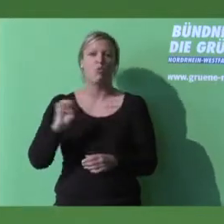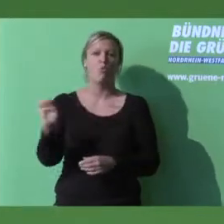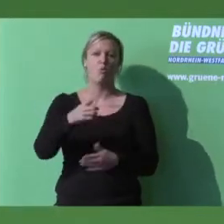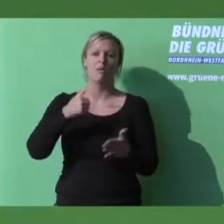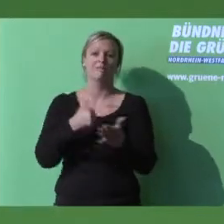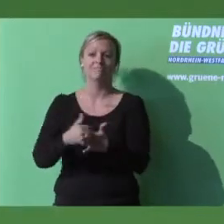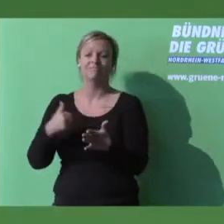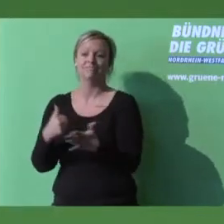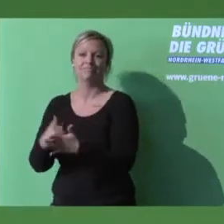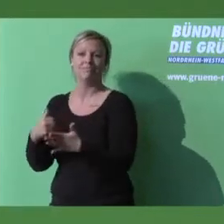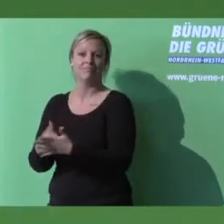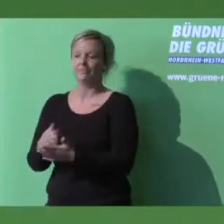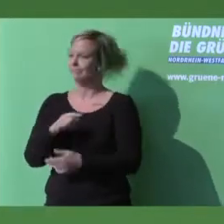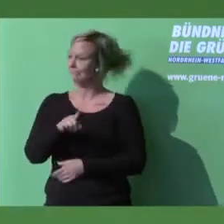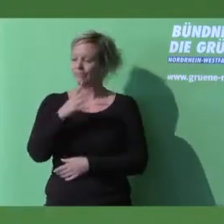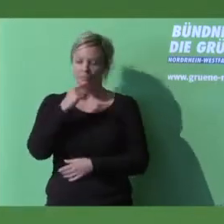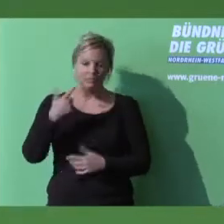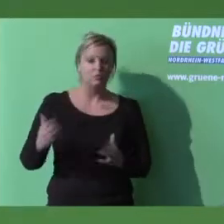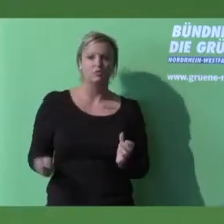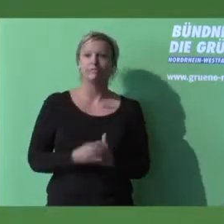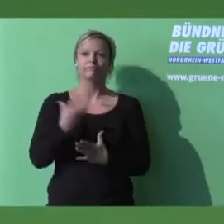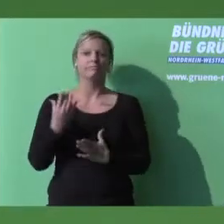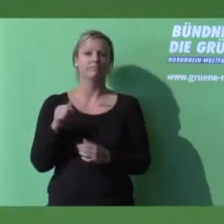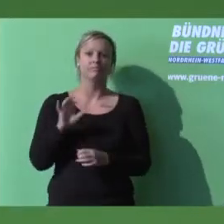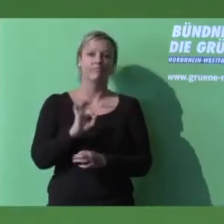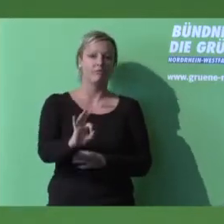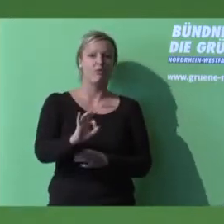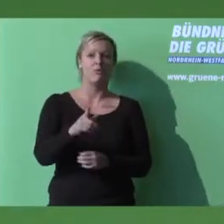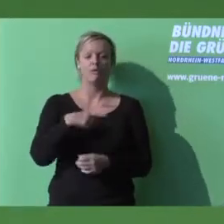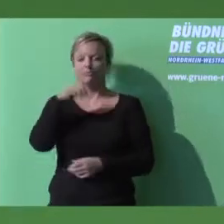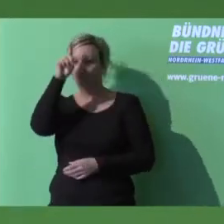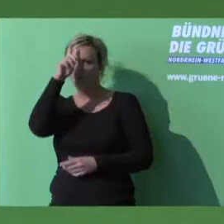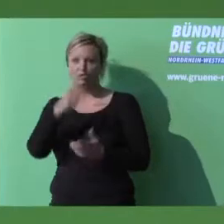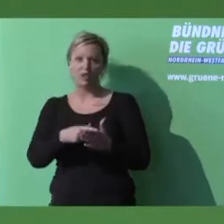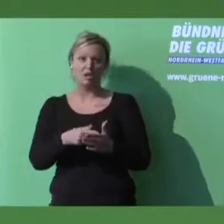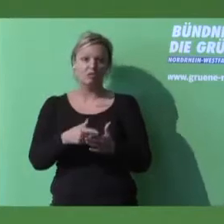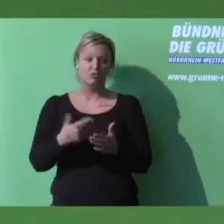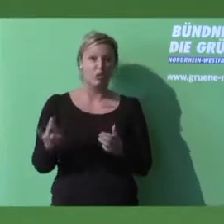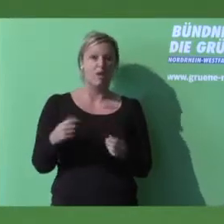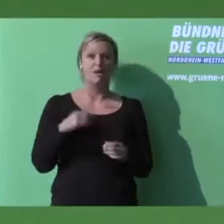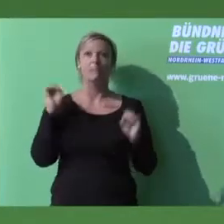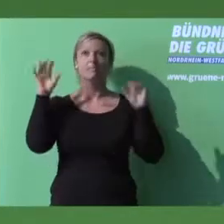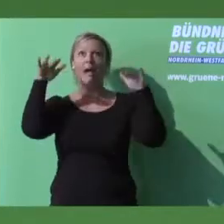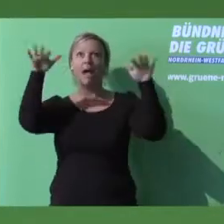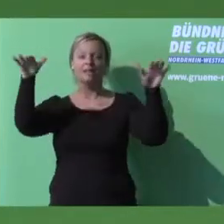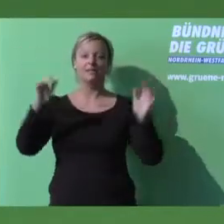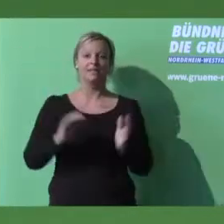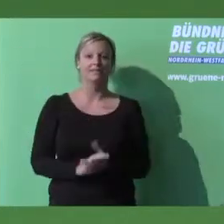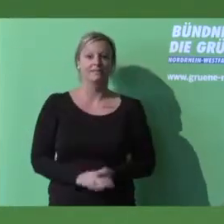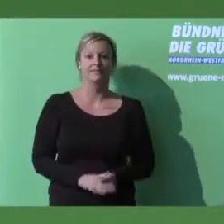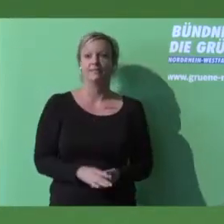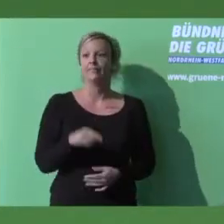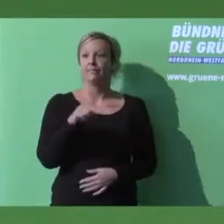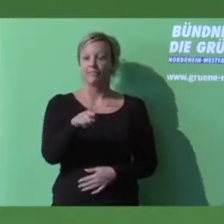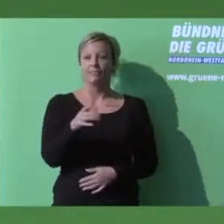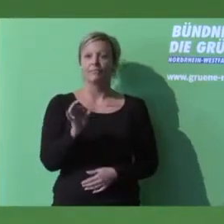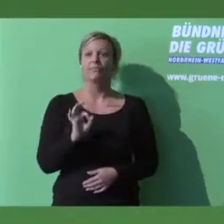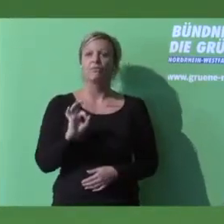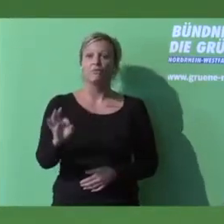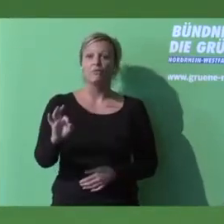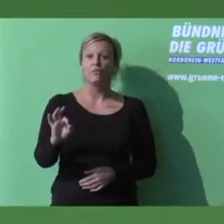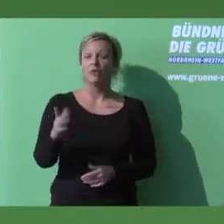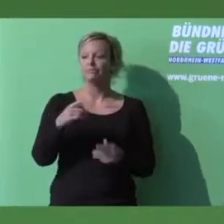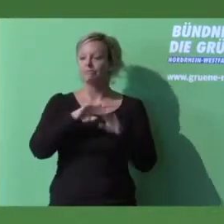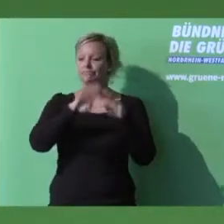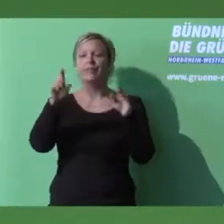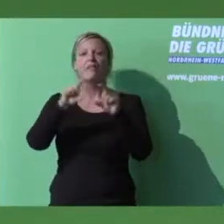zur Steueroase zu machen. Das hilft übrigens keinem Mittelständler. Das hilft einem Unternehmen wie